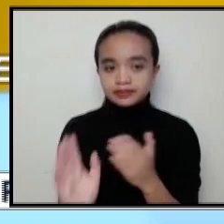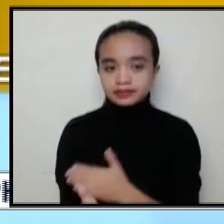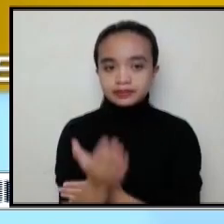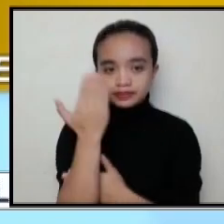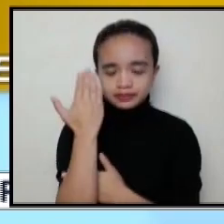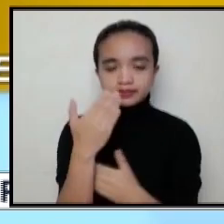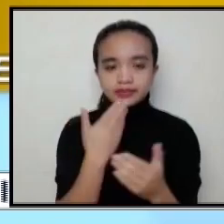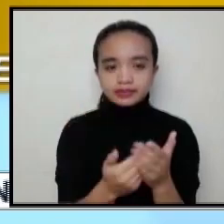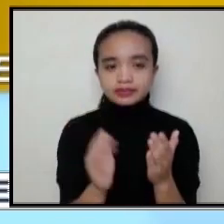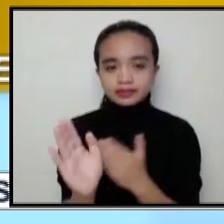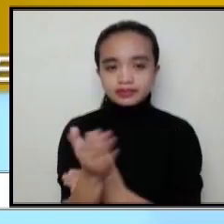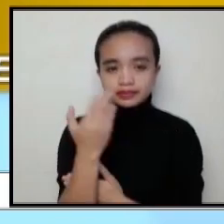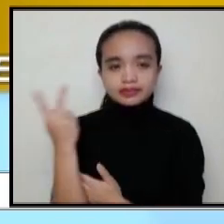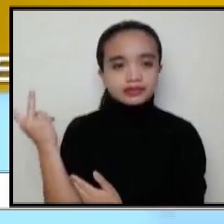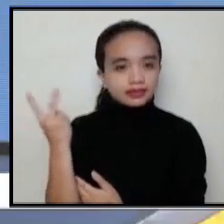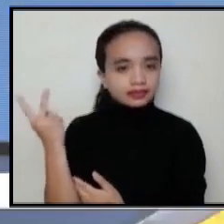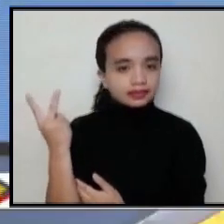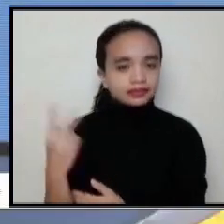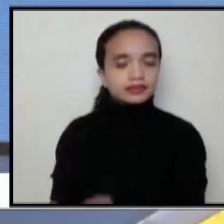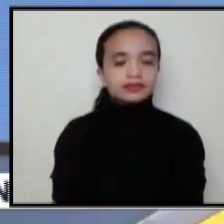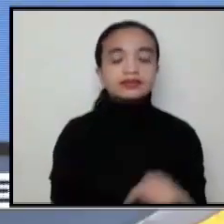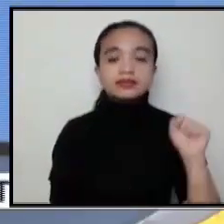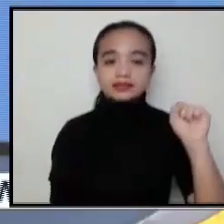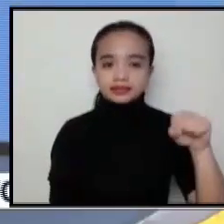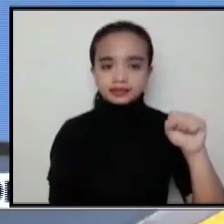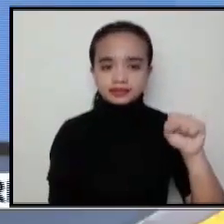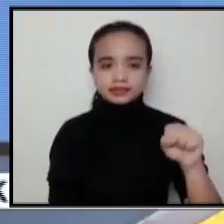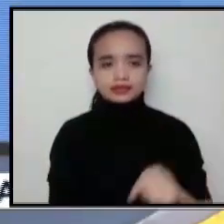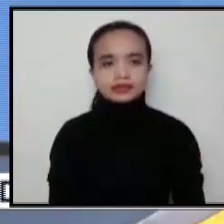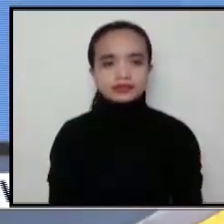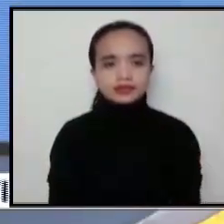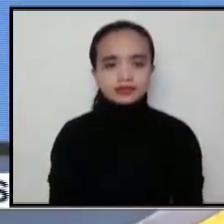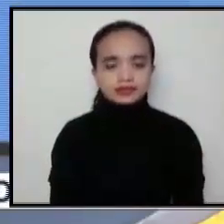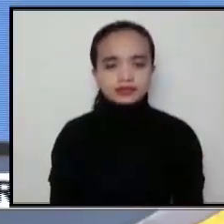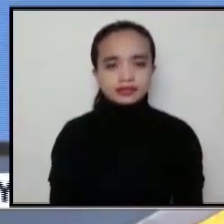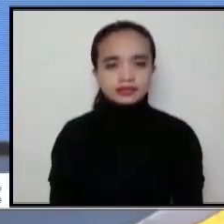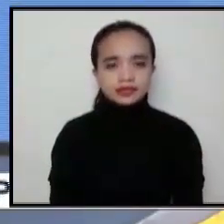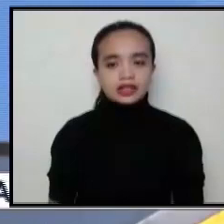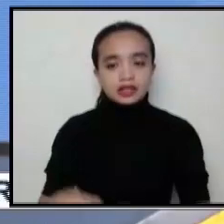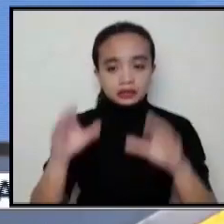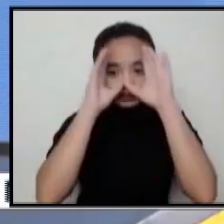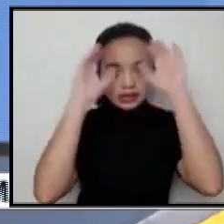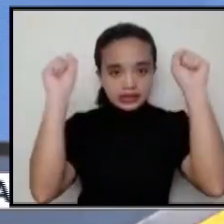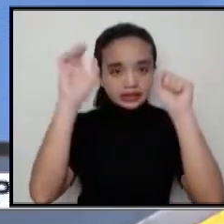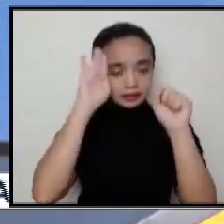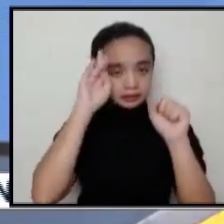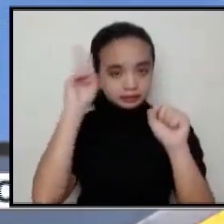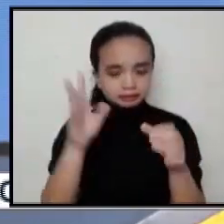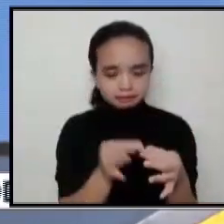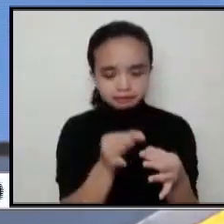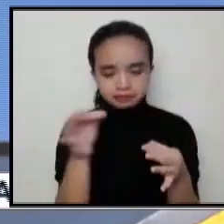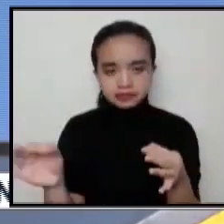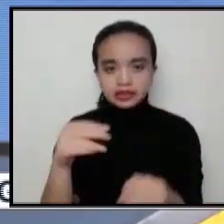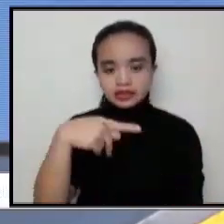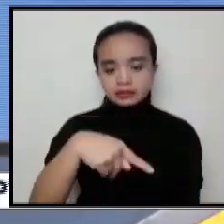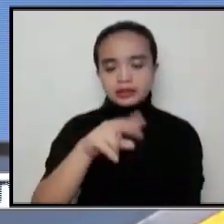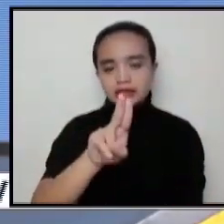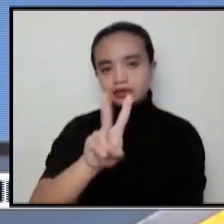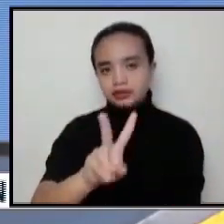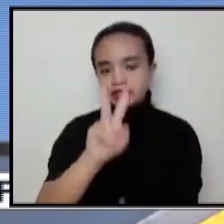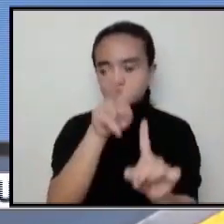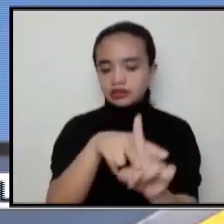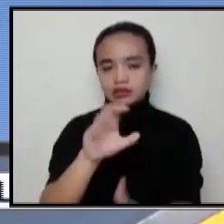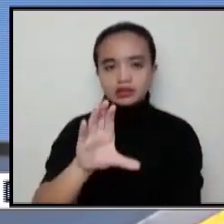inyong dalawa. Yes sir, pinalawig po ng ating Pangulo ang PUV consolidation hanggang